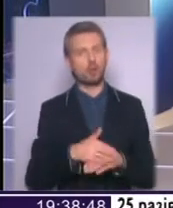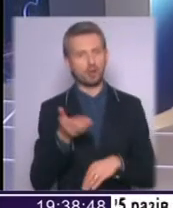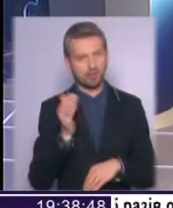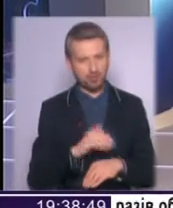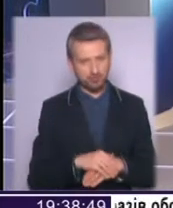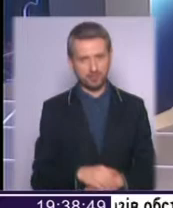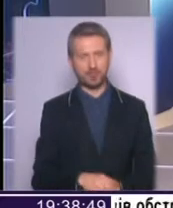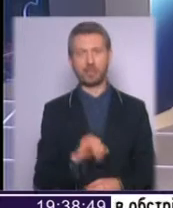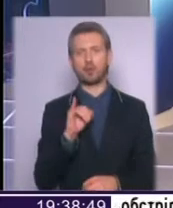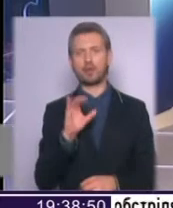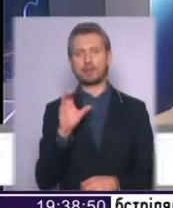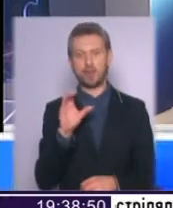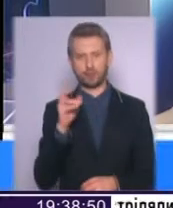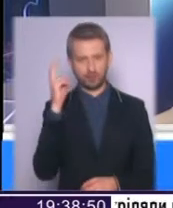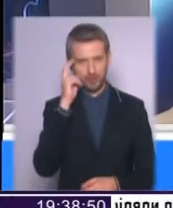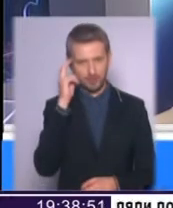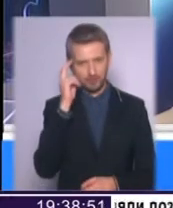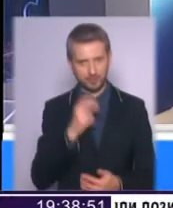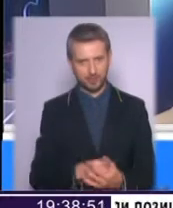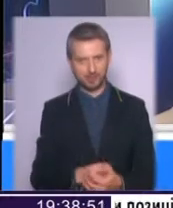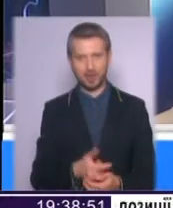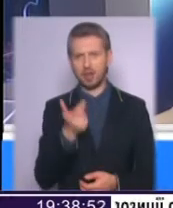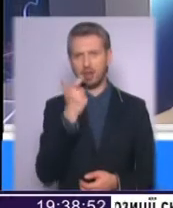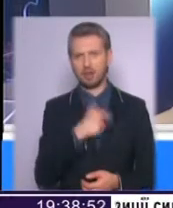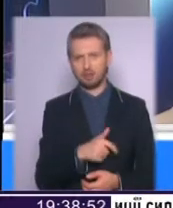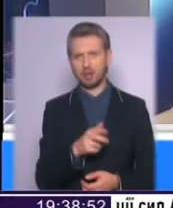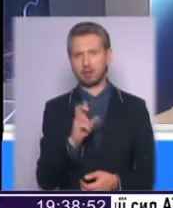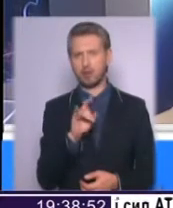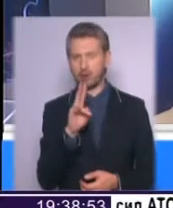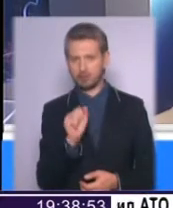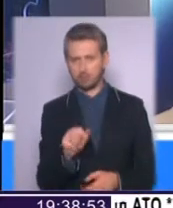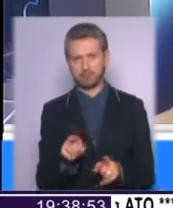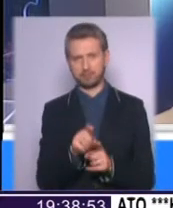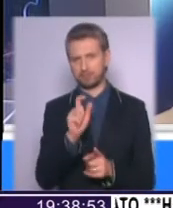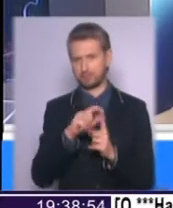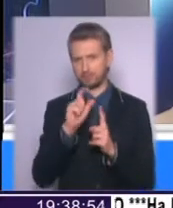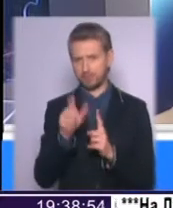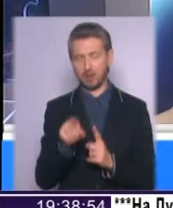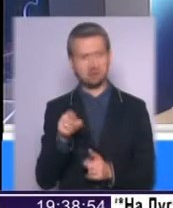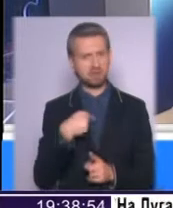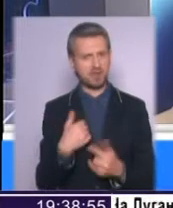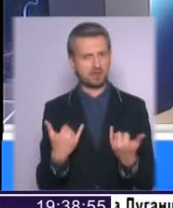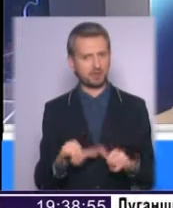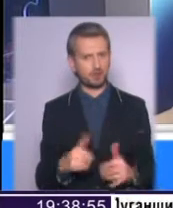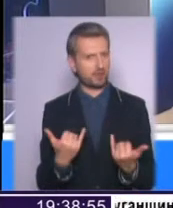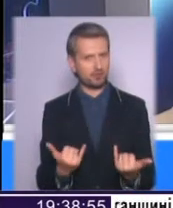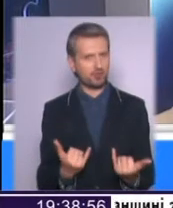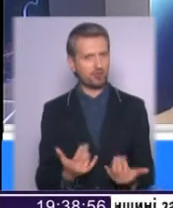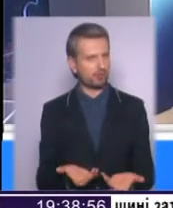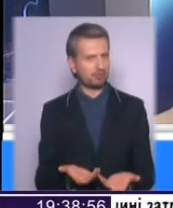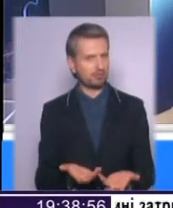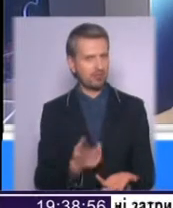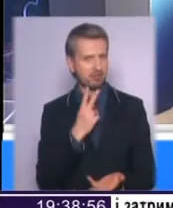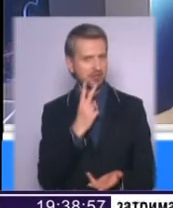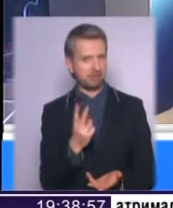Добрий. Ігор Степанович, Київ. Пане Барна, спочатку репліка. Ви знаєте, ви мене здивували сьогодні,